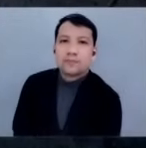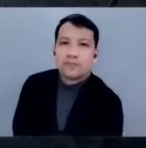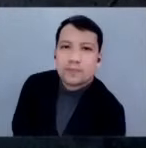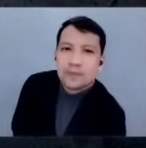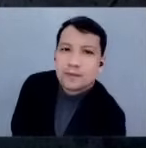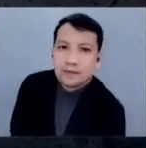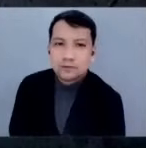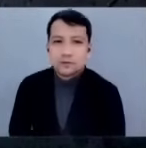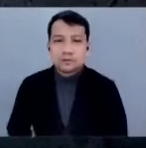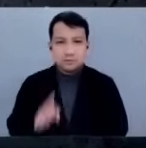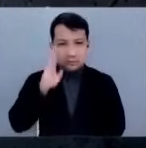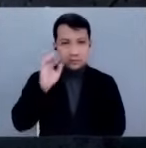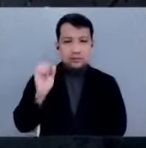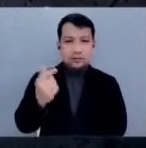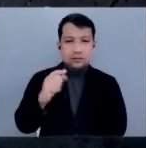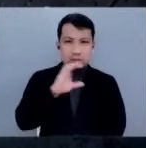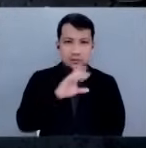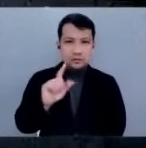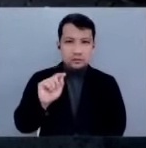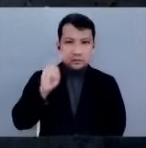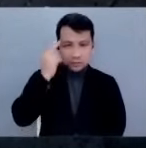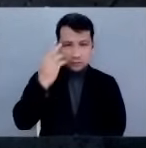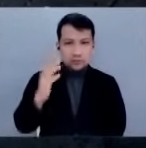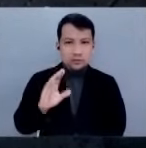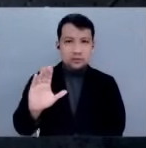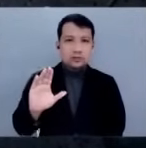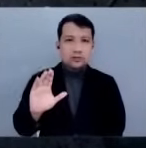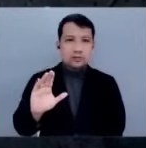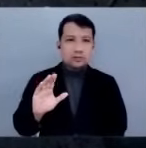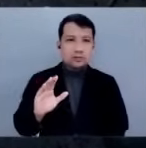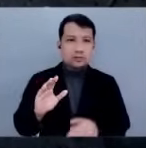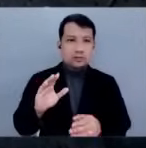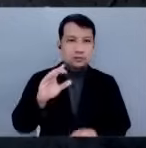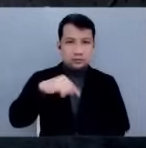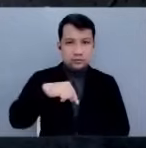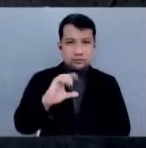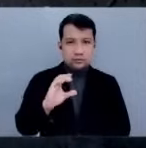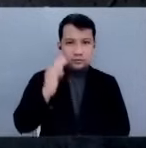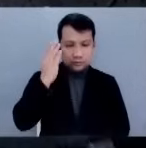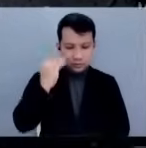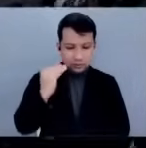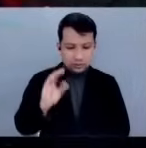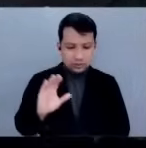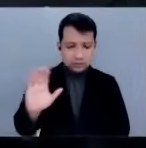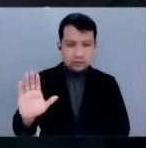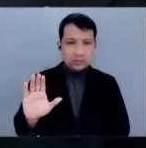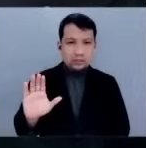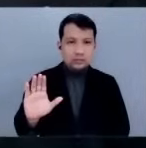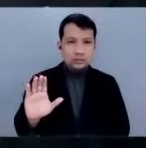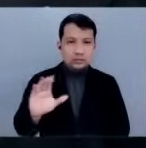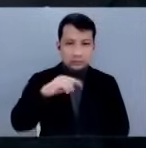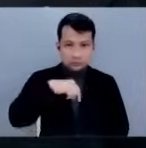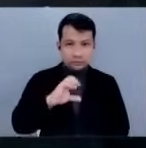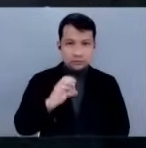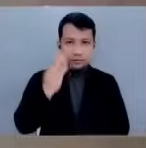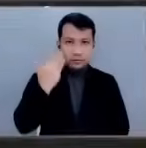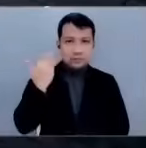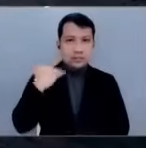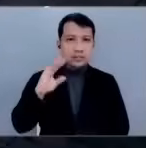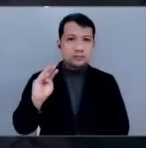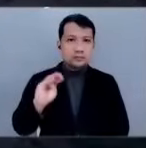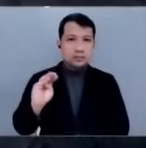Kuha ang CCTV na ito sa kanto ng Scout Reyes at Scout Castor Street sa Quezon City nitong Lunes ng